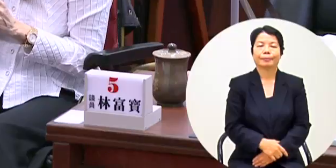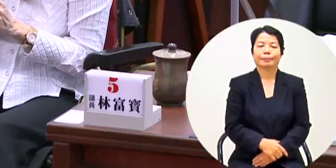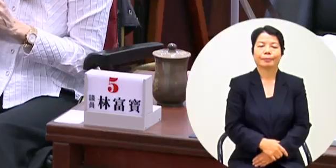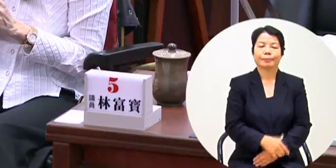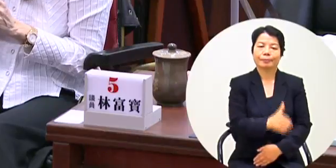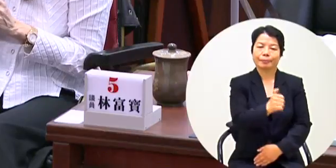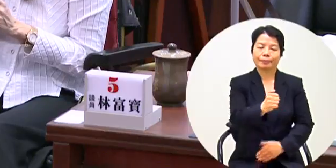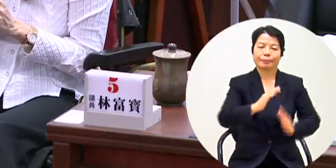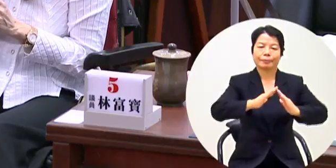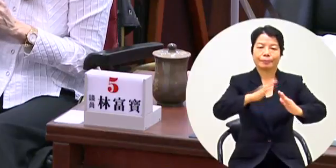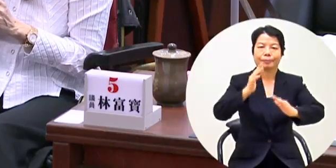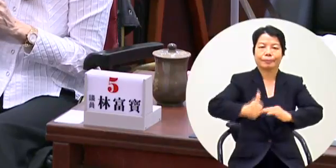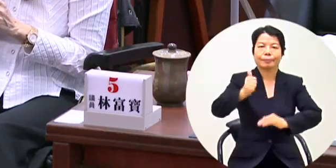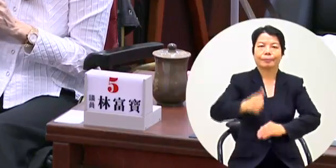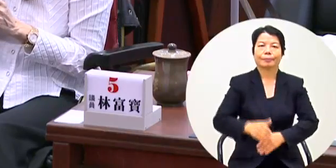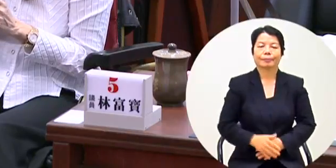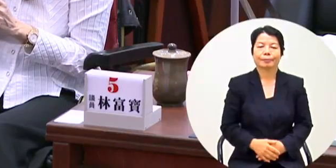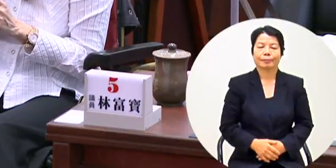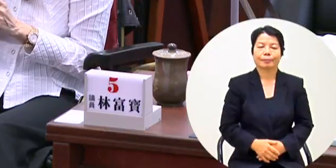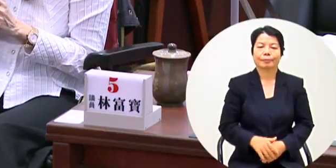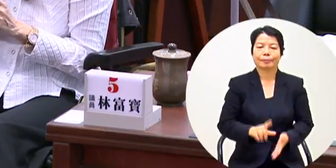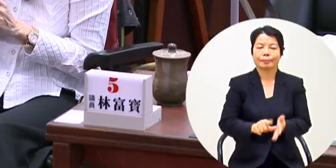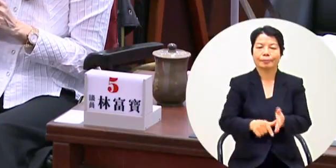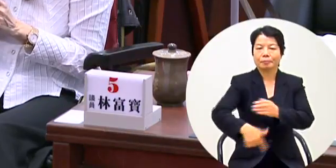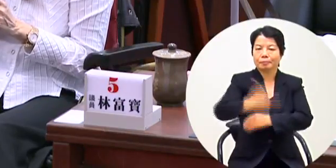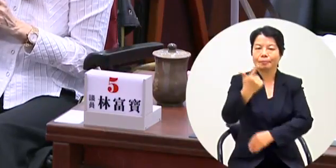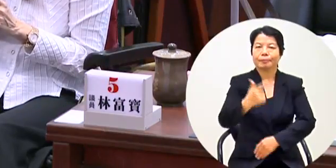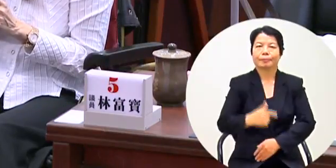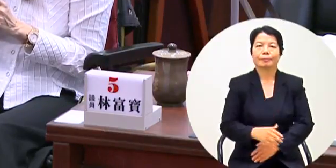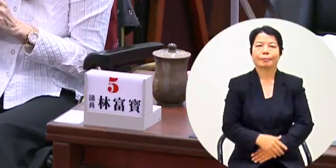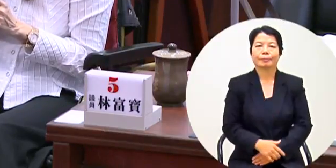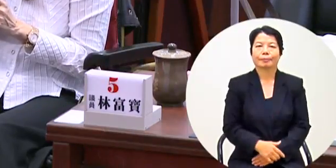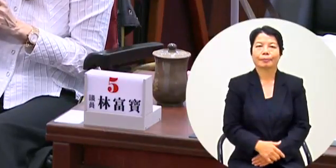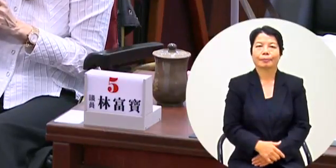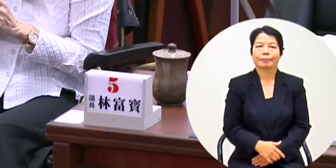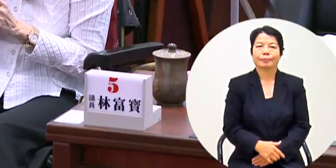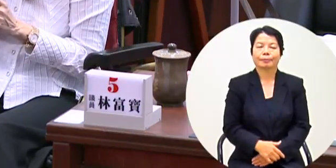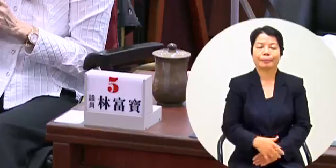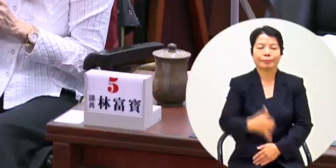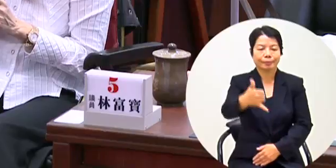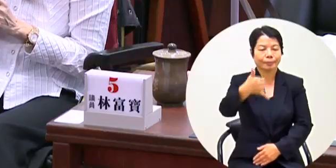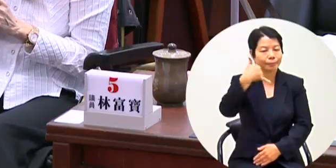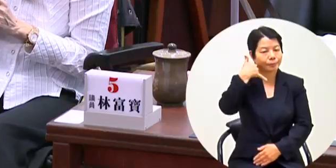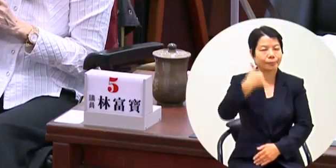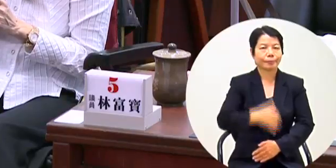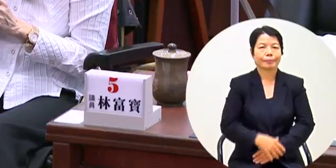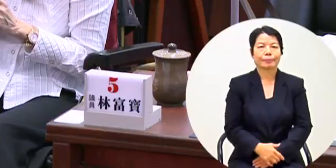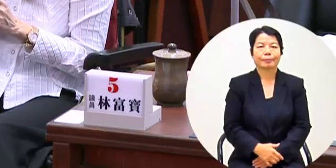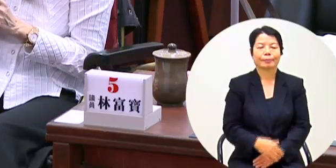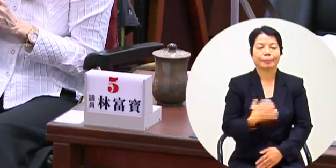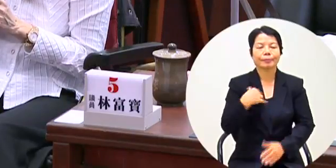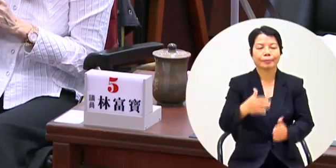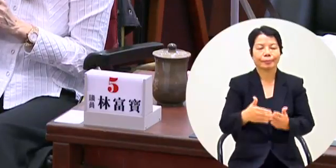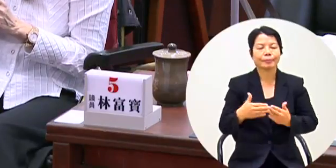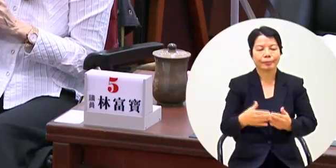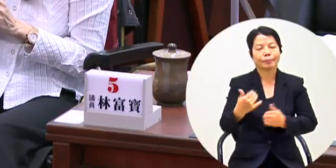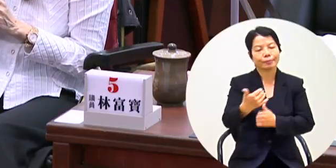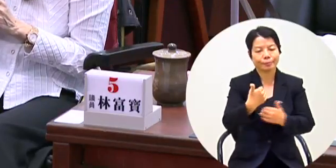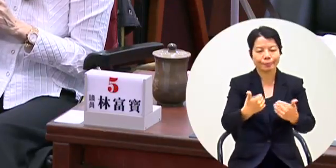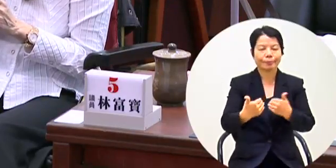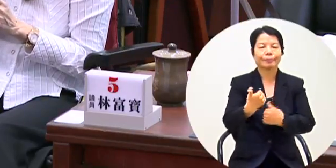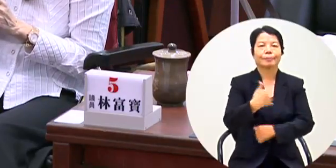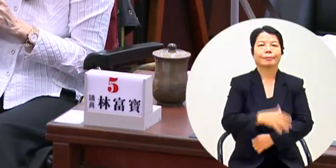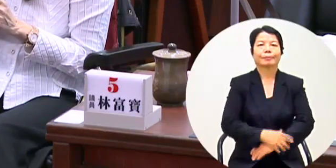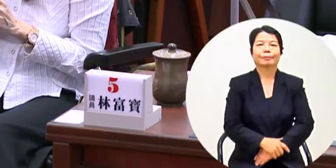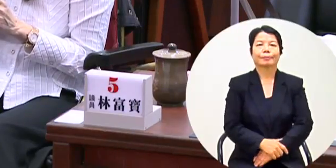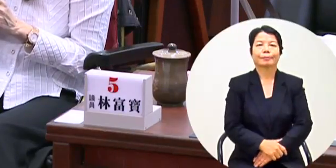时间，好，我车祸第一时间就特别打电话来跟我慰问。那其实我知道市长